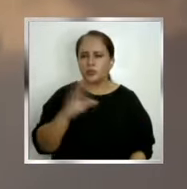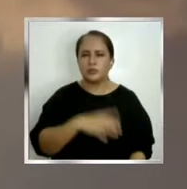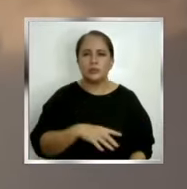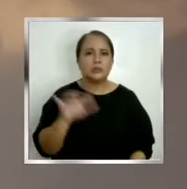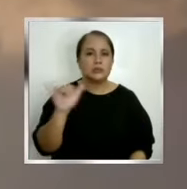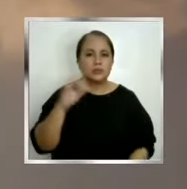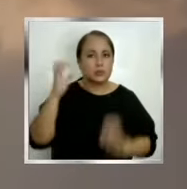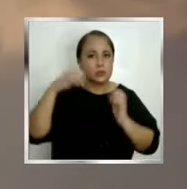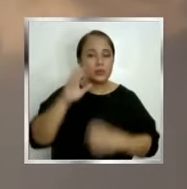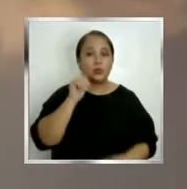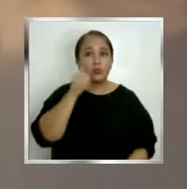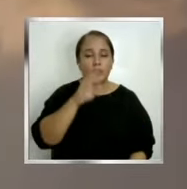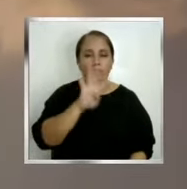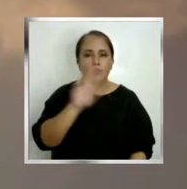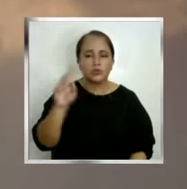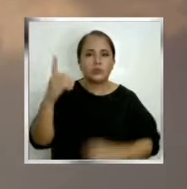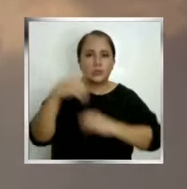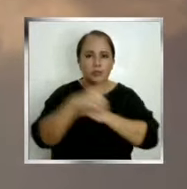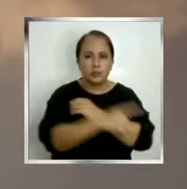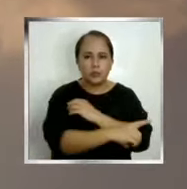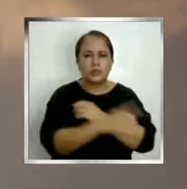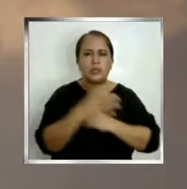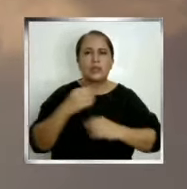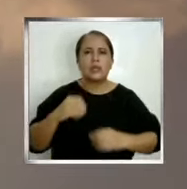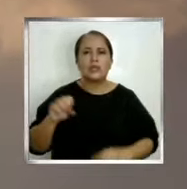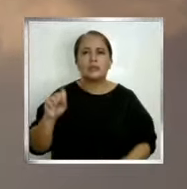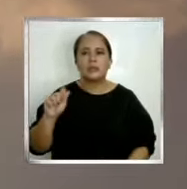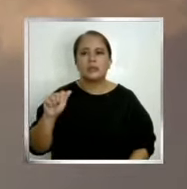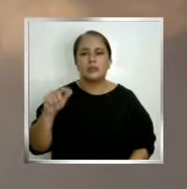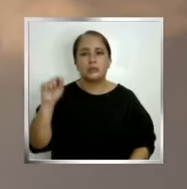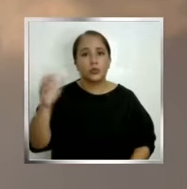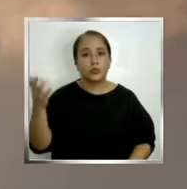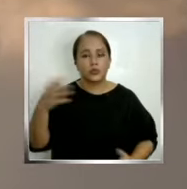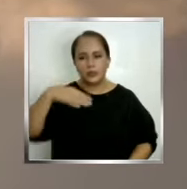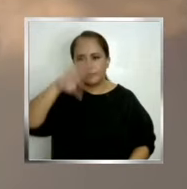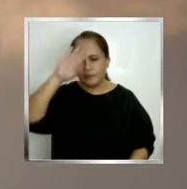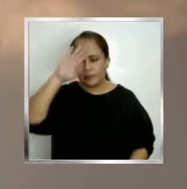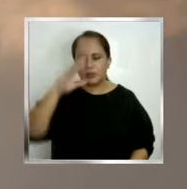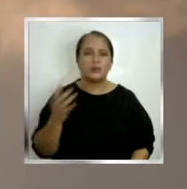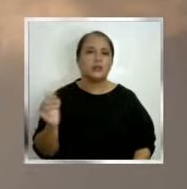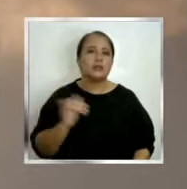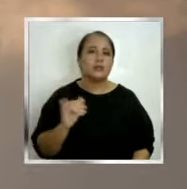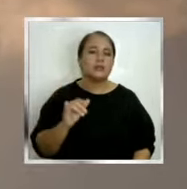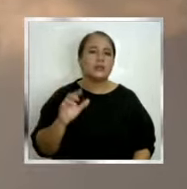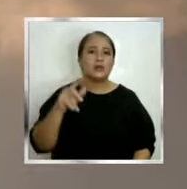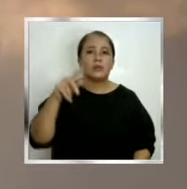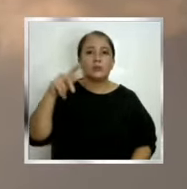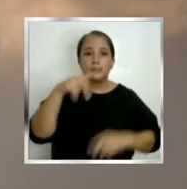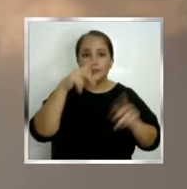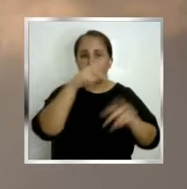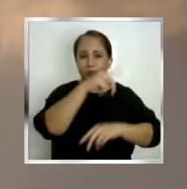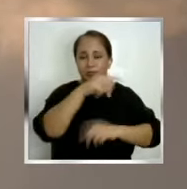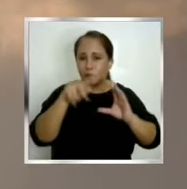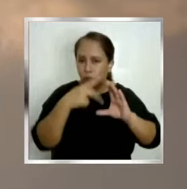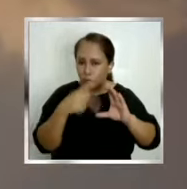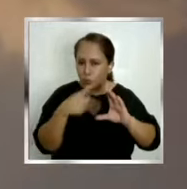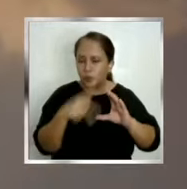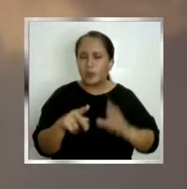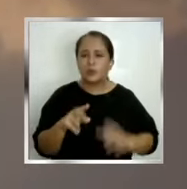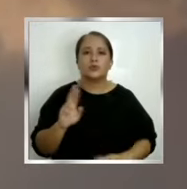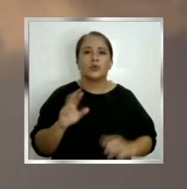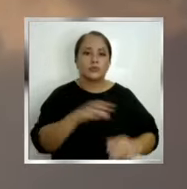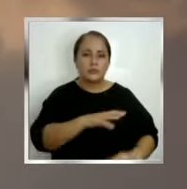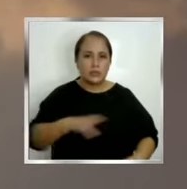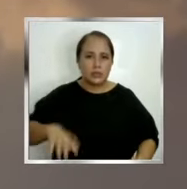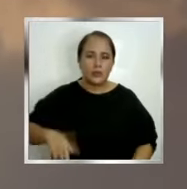sa Dagupan, Pangasinan at Sangli Point sa Cavite, habang 41 degrees Celsius sa Puerto Princesa, Palawan, Rojas Capiz at Dipolog, Zamboanga